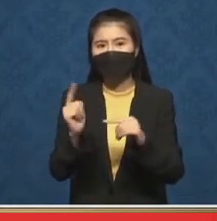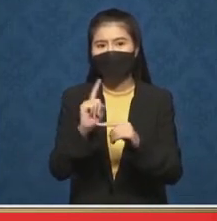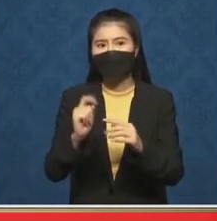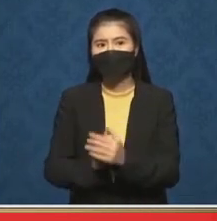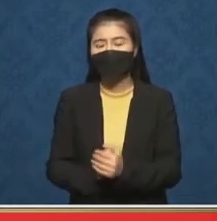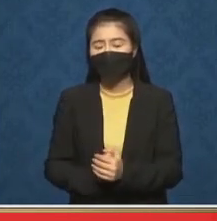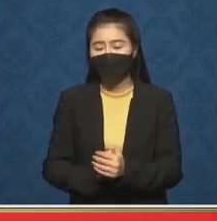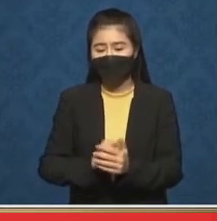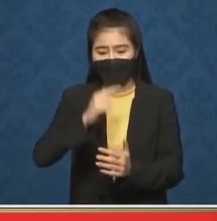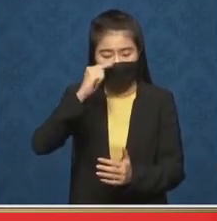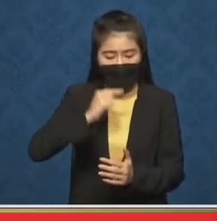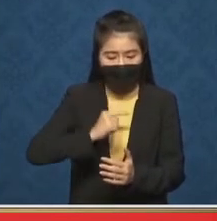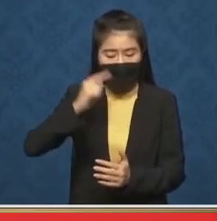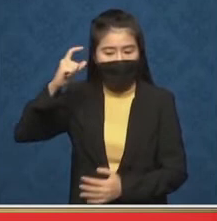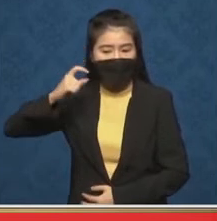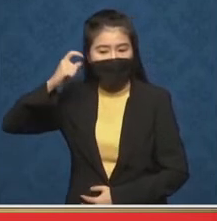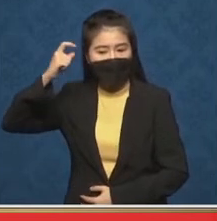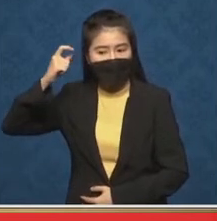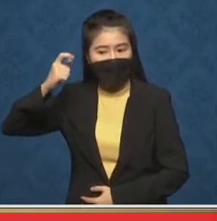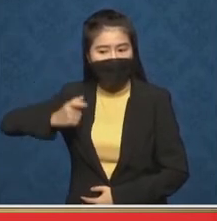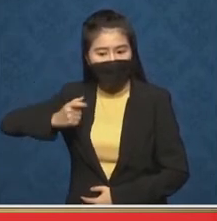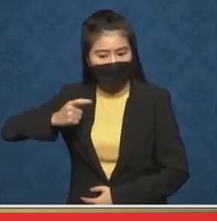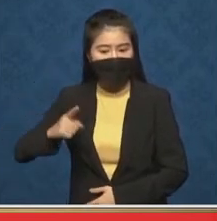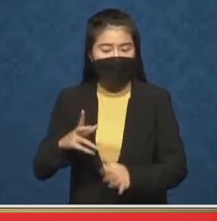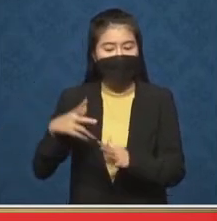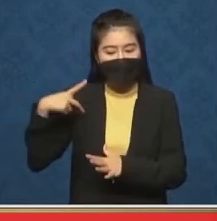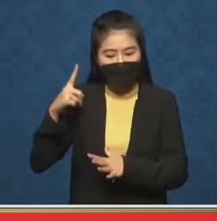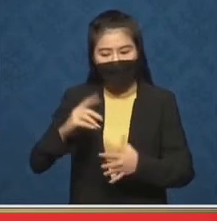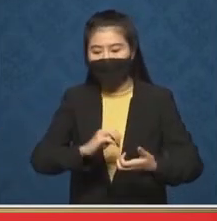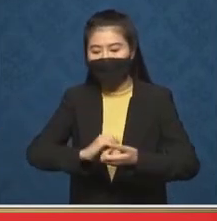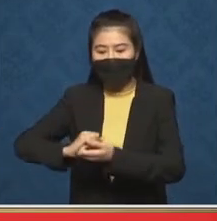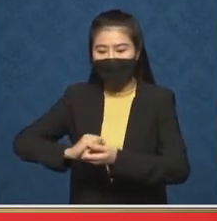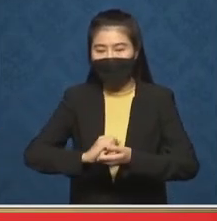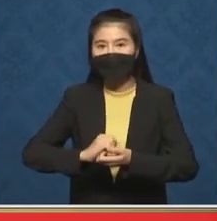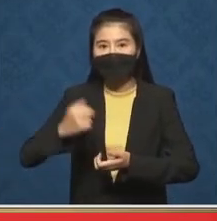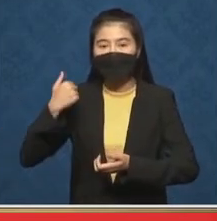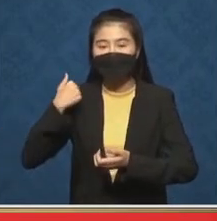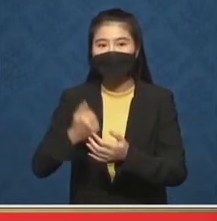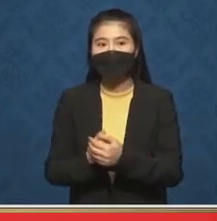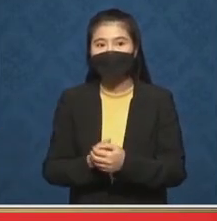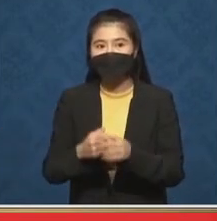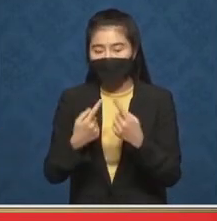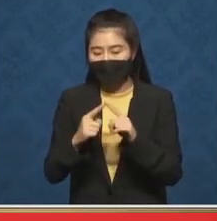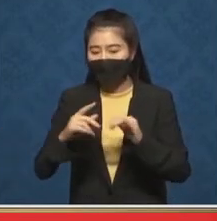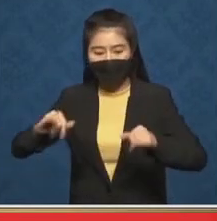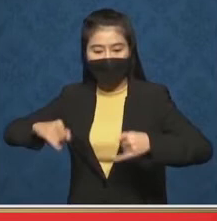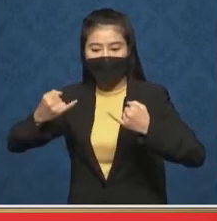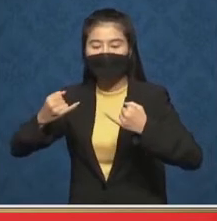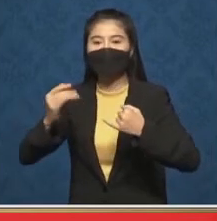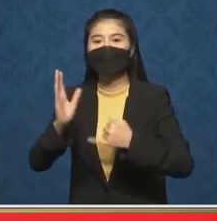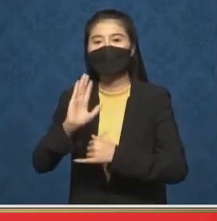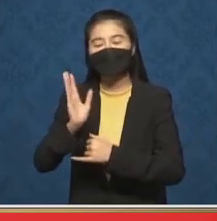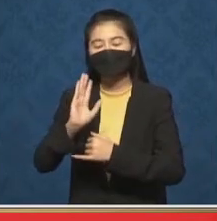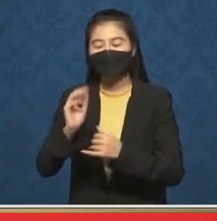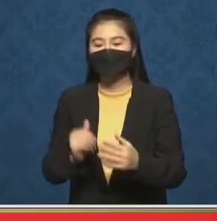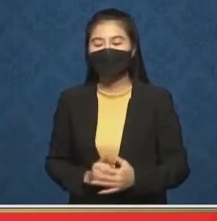ไทยกับเมีนม่าอาจจะมผประหยุดอยบางหลเรื่องแล้วเรากไม่จเปตเป็สตรูหรอ